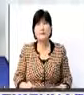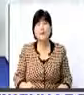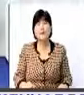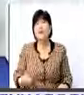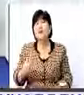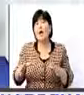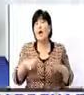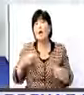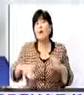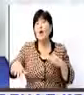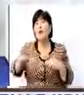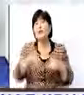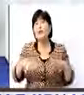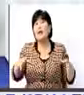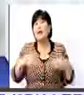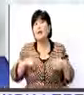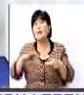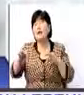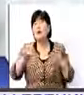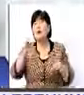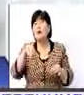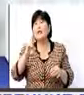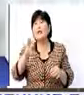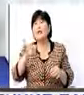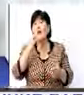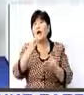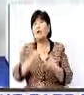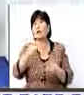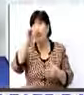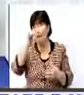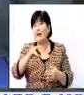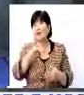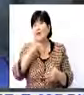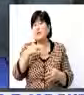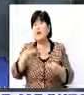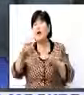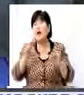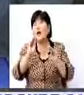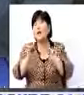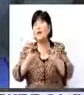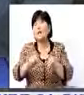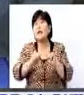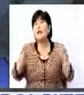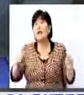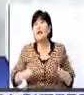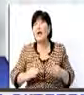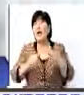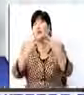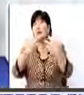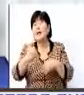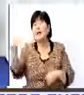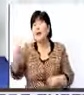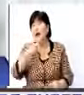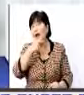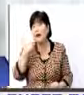За подготовку площадки для совместного проекта «Байтерек» отвечает Казахстан. За проектирование и создание космического аппарата –